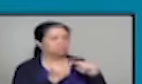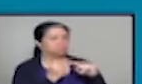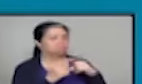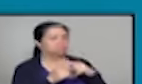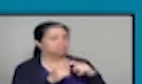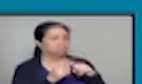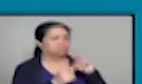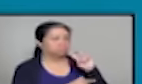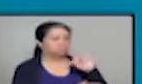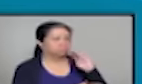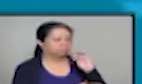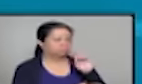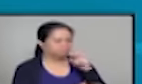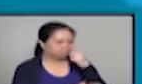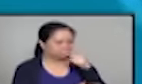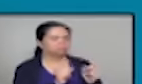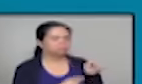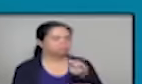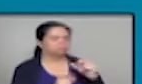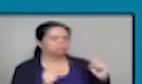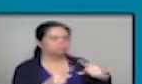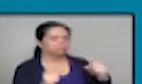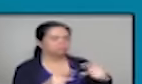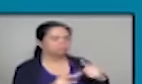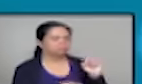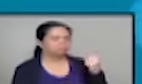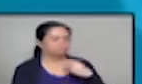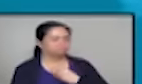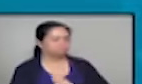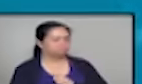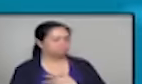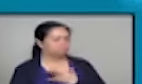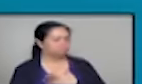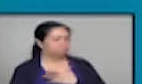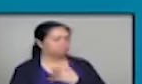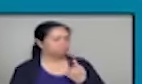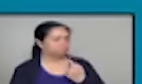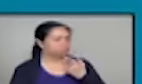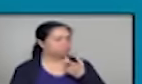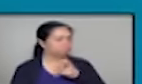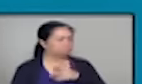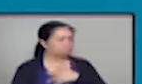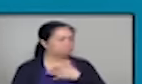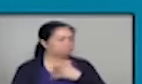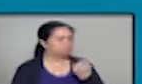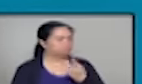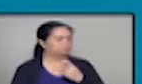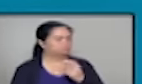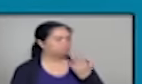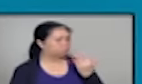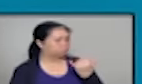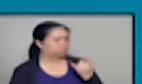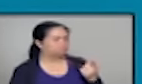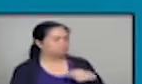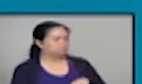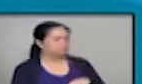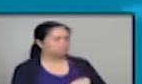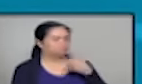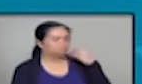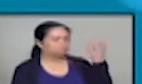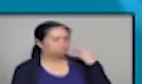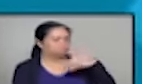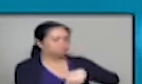sa Viber, doon po kasi sila nag-uusap. Kasi nung una, kinukutuban lang po ako eh. Parang nararamdaman ko lang kung bakit ganitong oras na siya